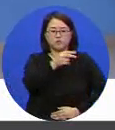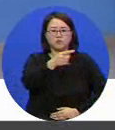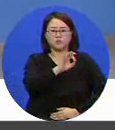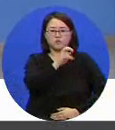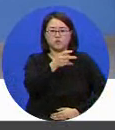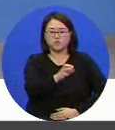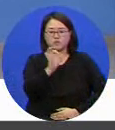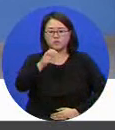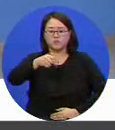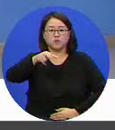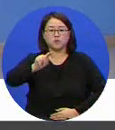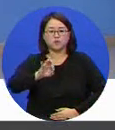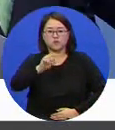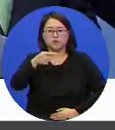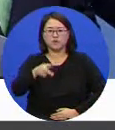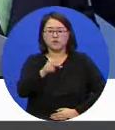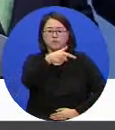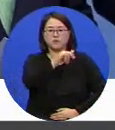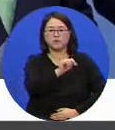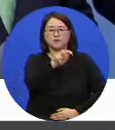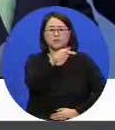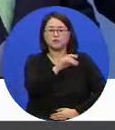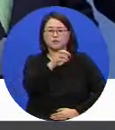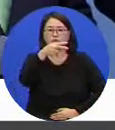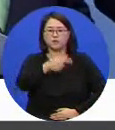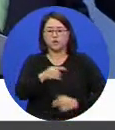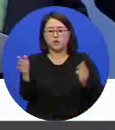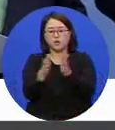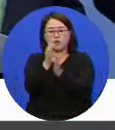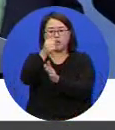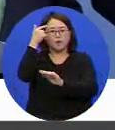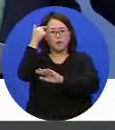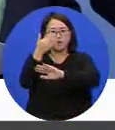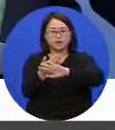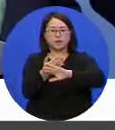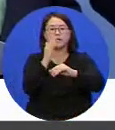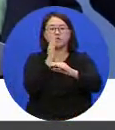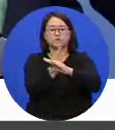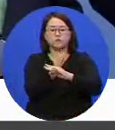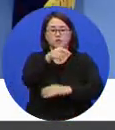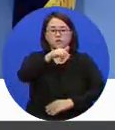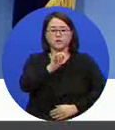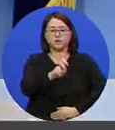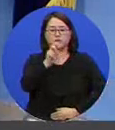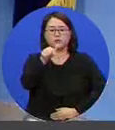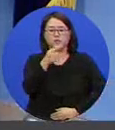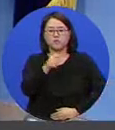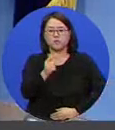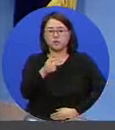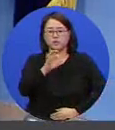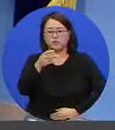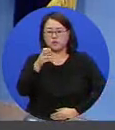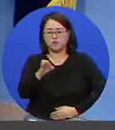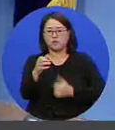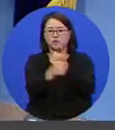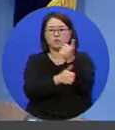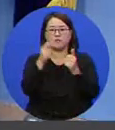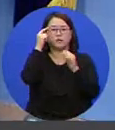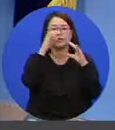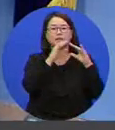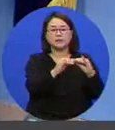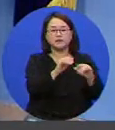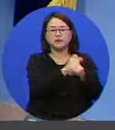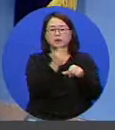조배숙, 유성엽, 김광수, 김종회 의원은 통합에 반대하고 김관영 의원은 찬성, 이용호 의원은